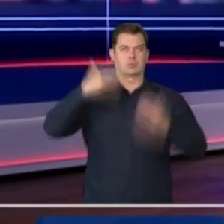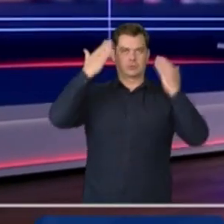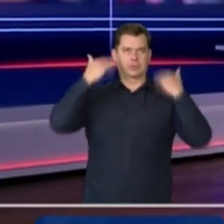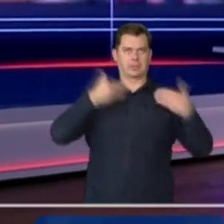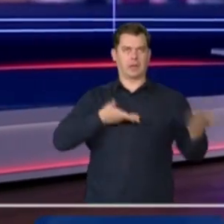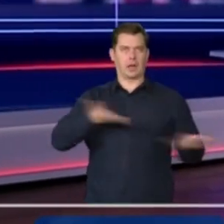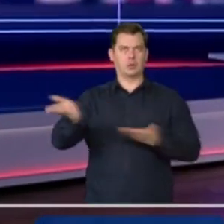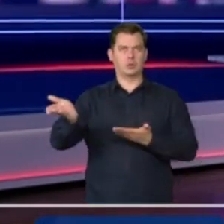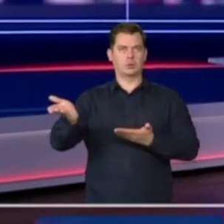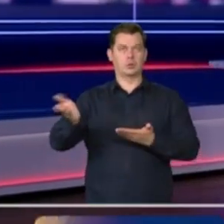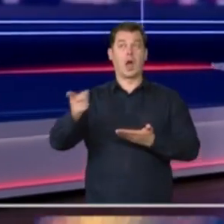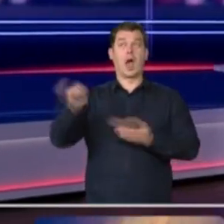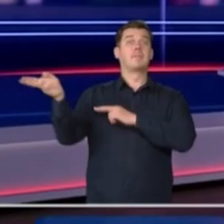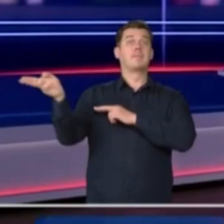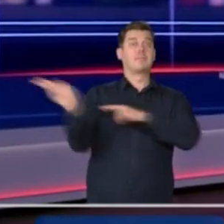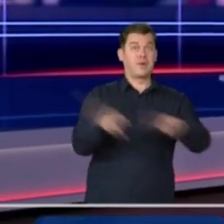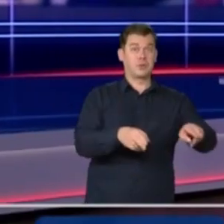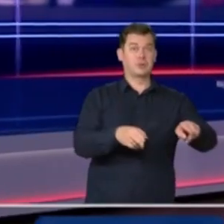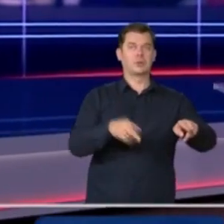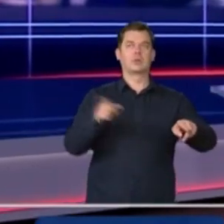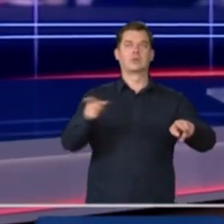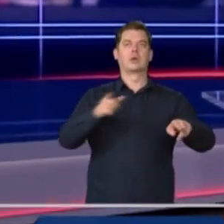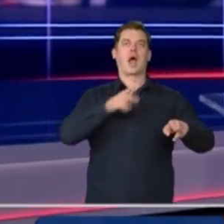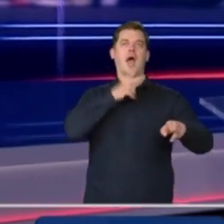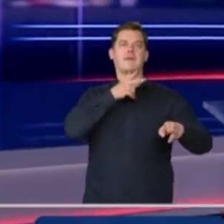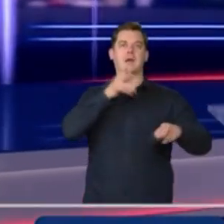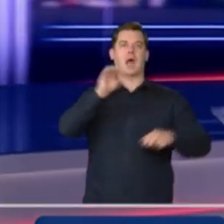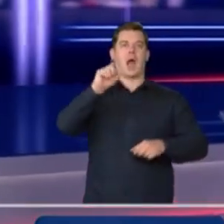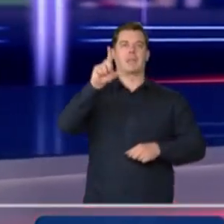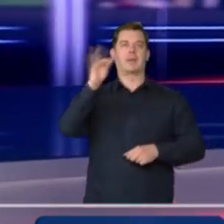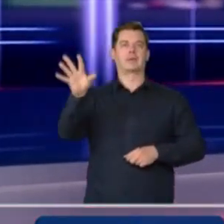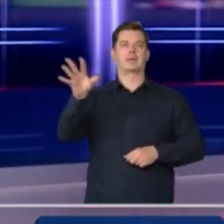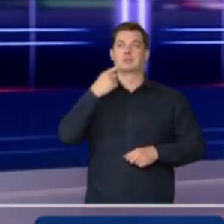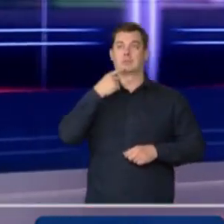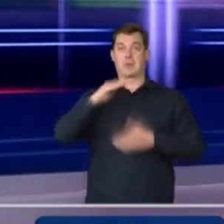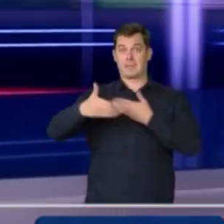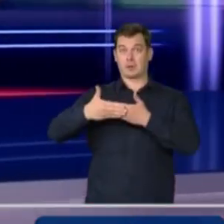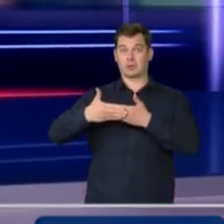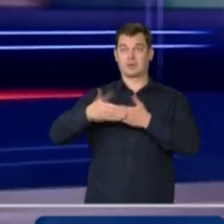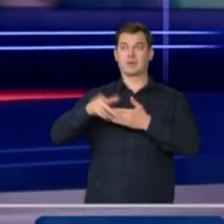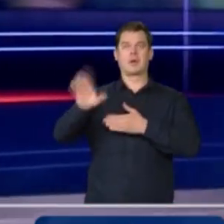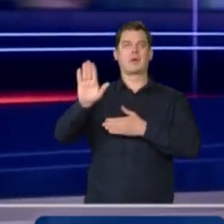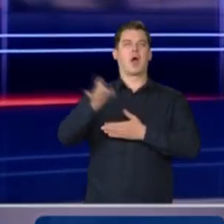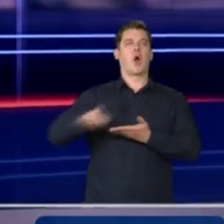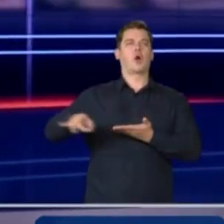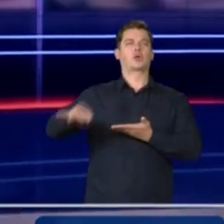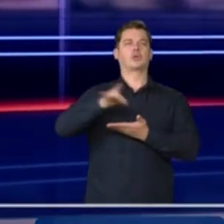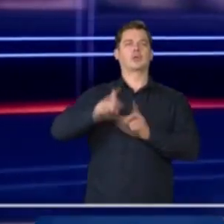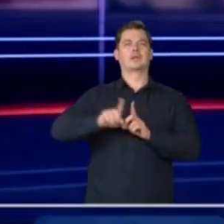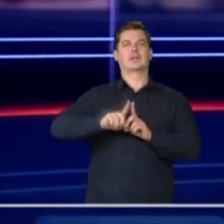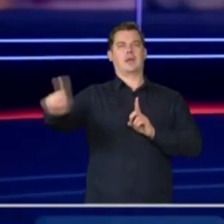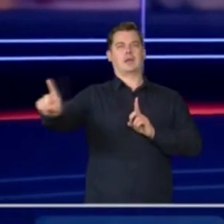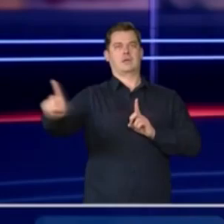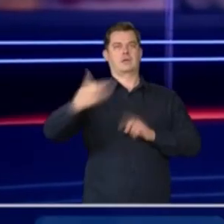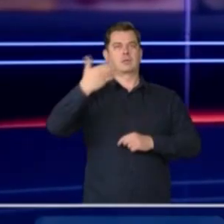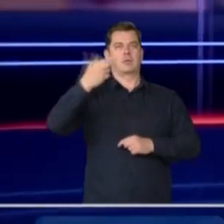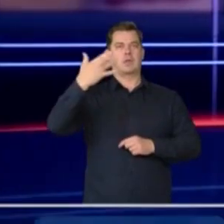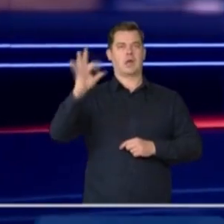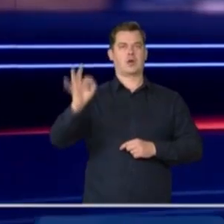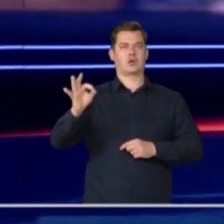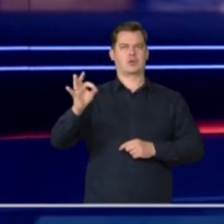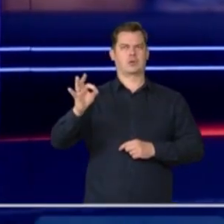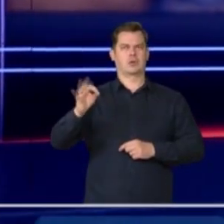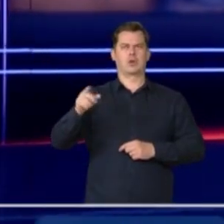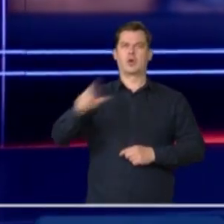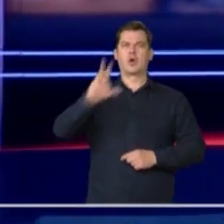kilka dni po jej powrocie z Afryki. Książę Albert ogłosił, że jego małżonka korzysta z pomocy w ośrodku z dala od Monako. Jak wyjaśnił,